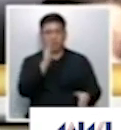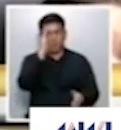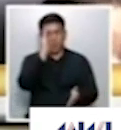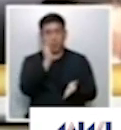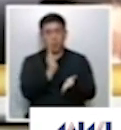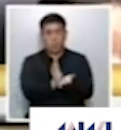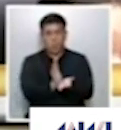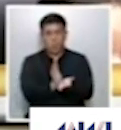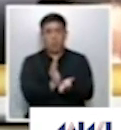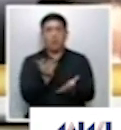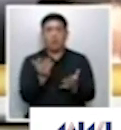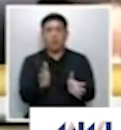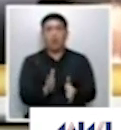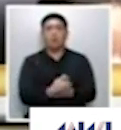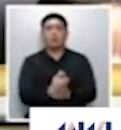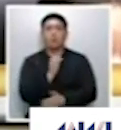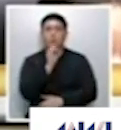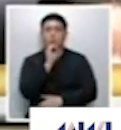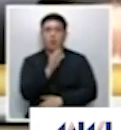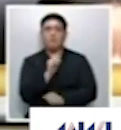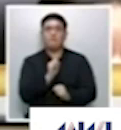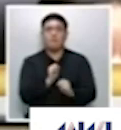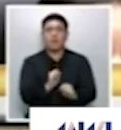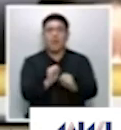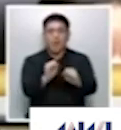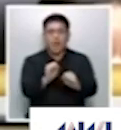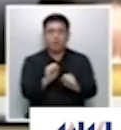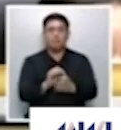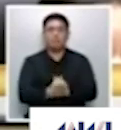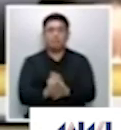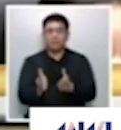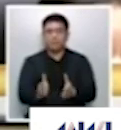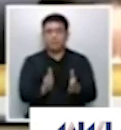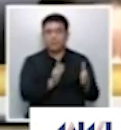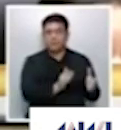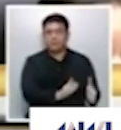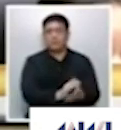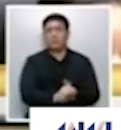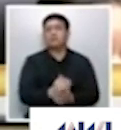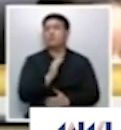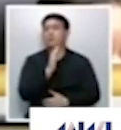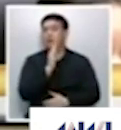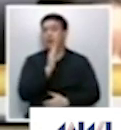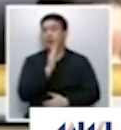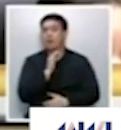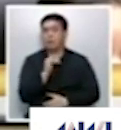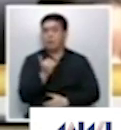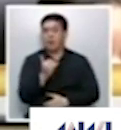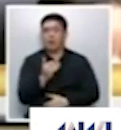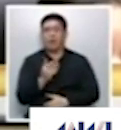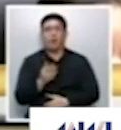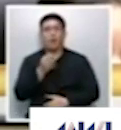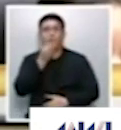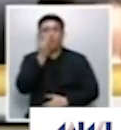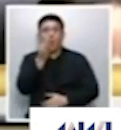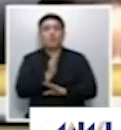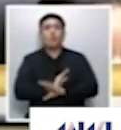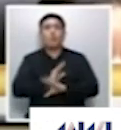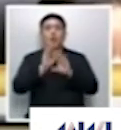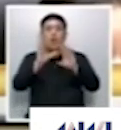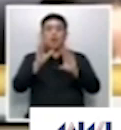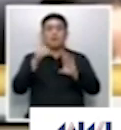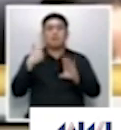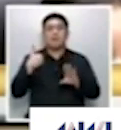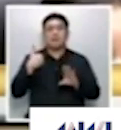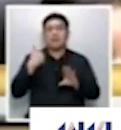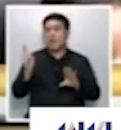างเจ้าหน้าที่ก็ได้พยายามแต่ว่าคดีดังกล่าวก็ยังมียกฟ้องไปอีกจำนวน